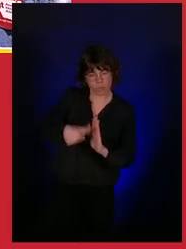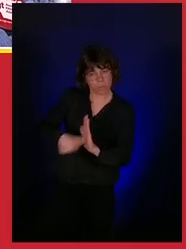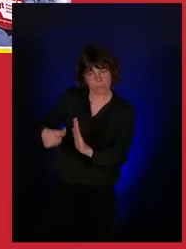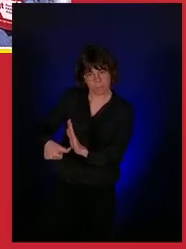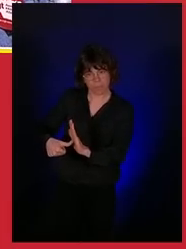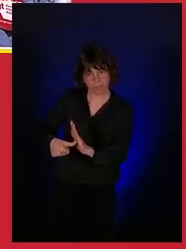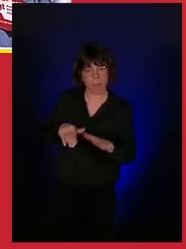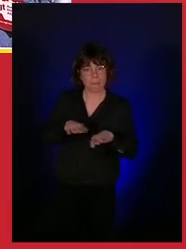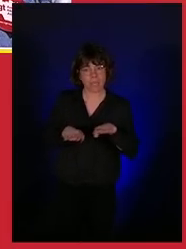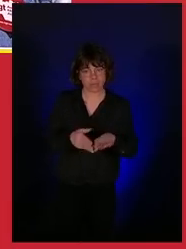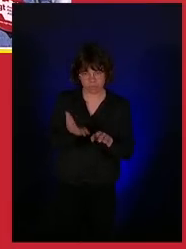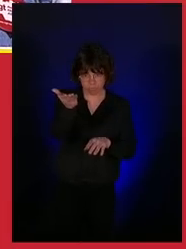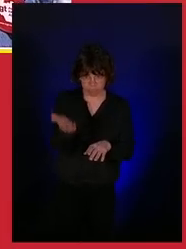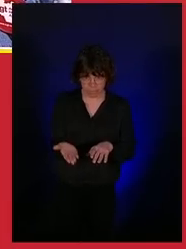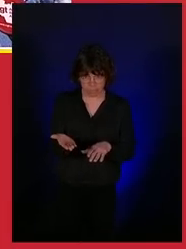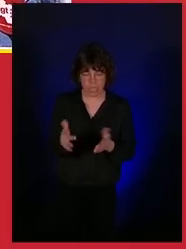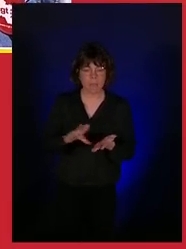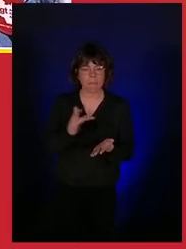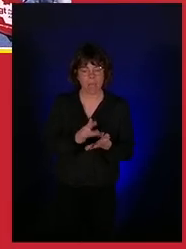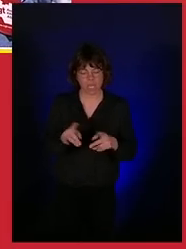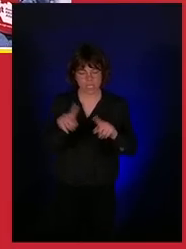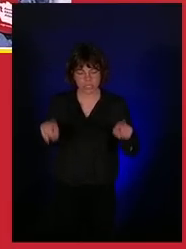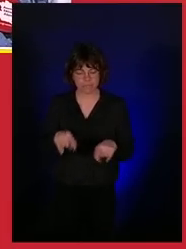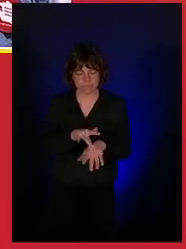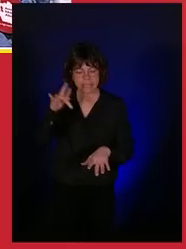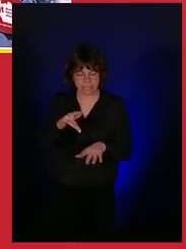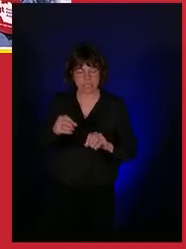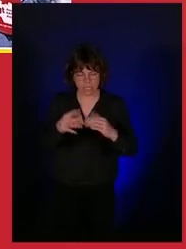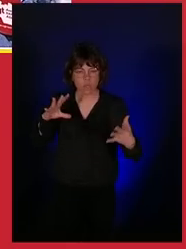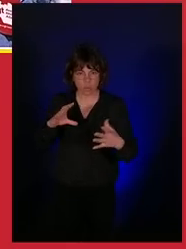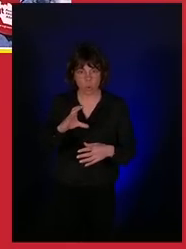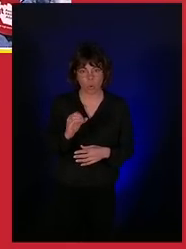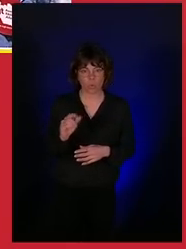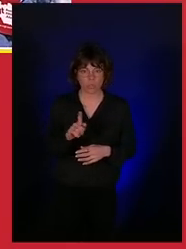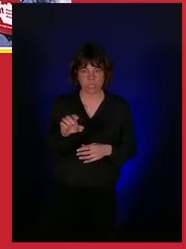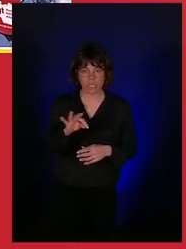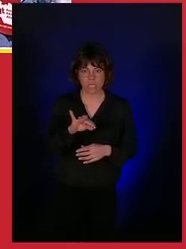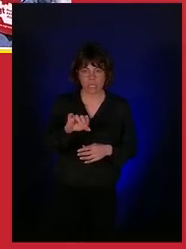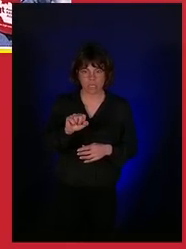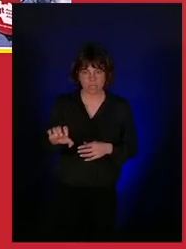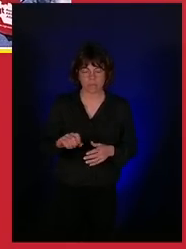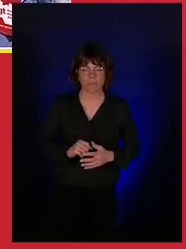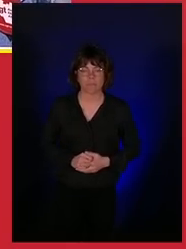Cette méthode sera sur la page d'accueil du site internet de Cogetiz.